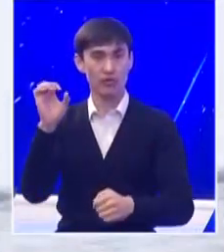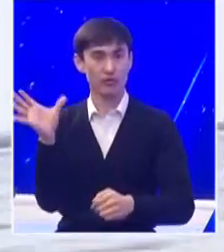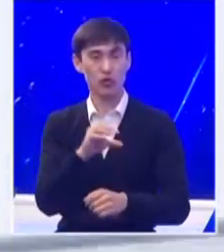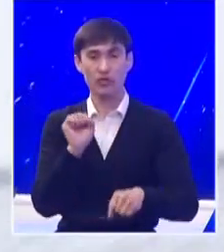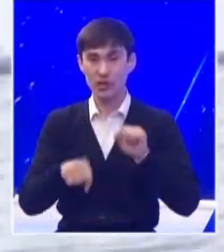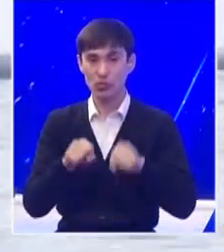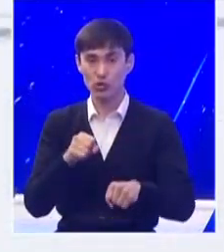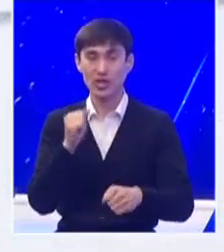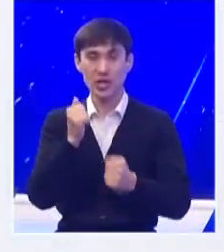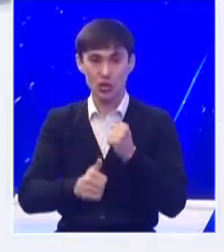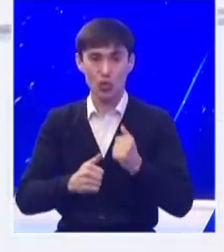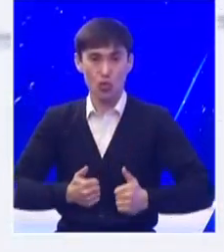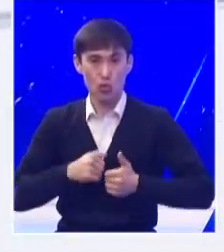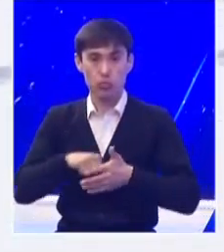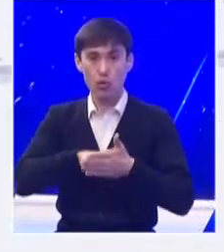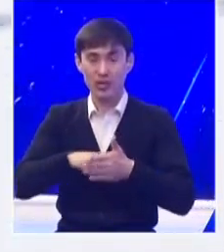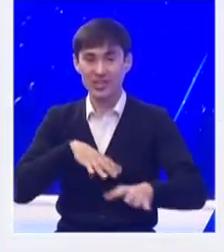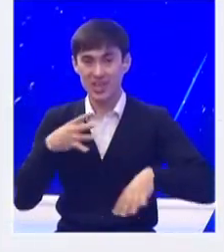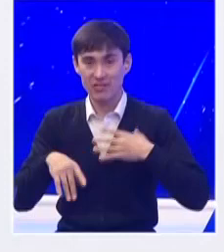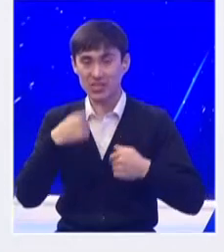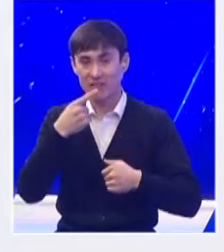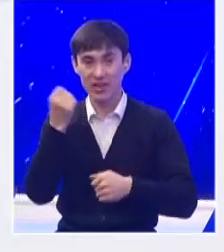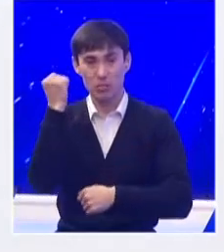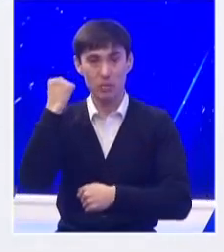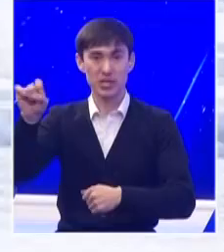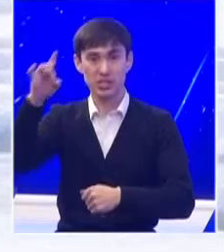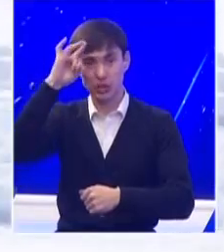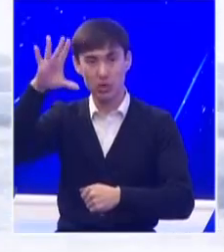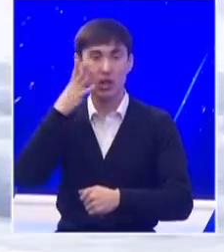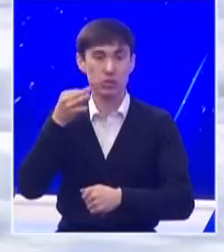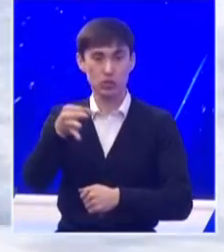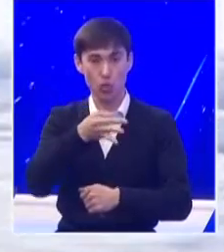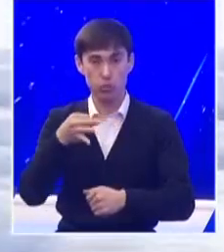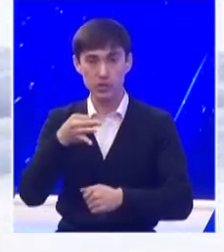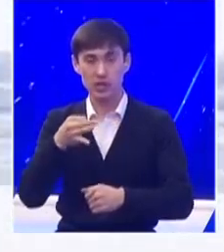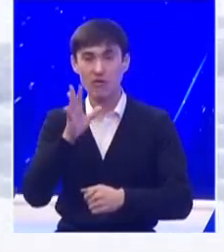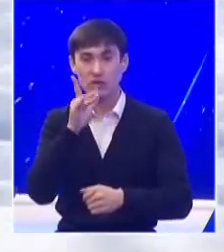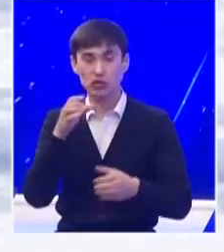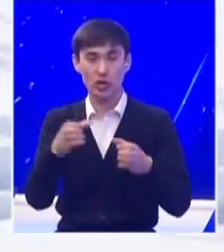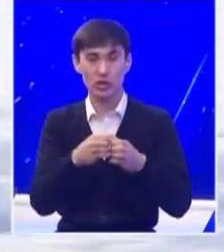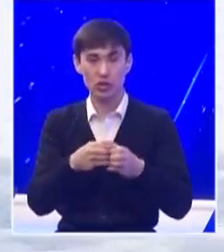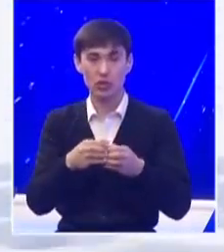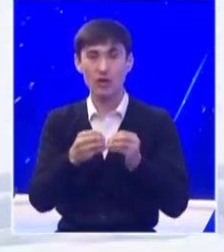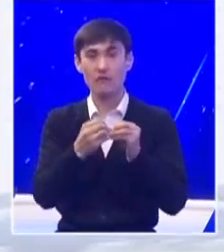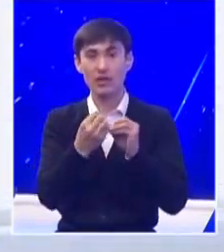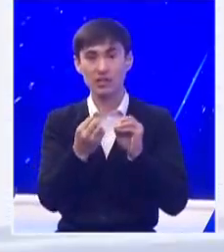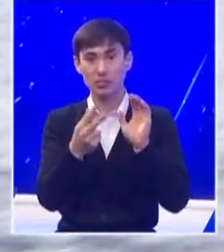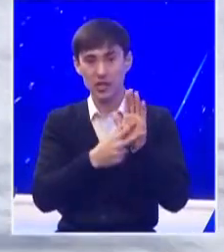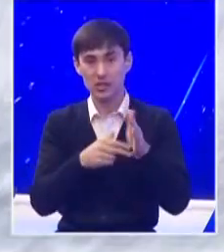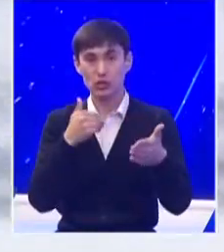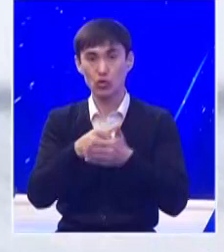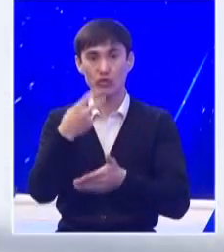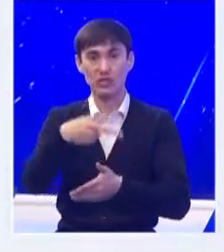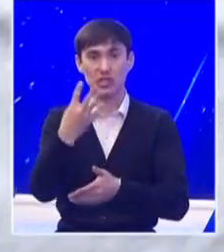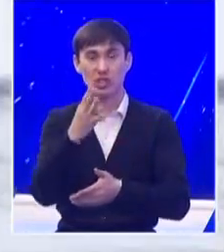Нужно лишь регулярно и упорно тренироваться, говорит победительница чемпионата Алматинской области в возрастной категории от 18 до